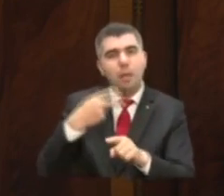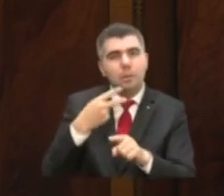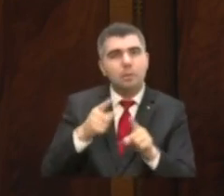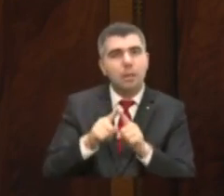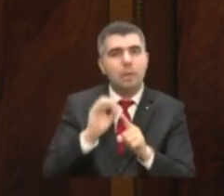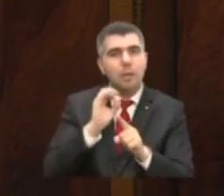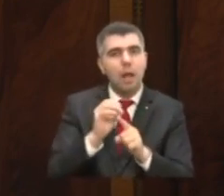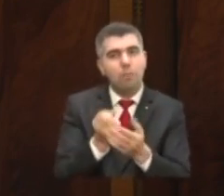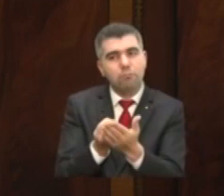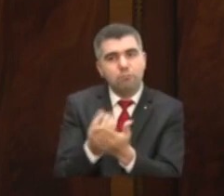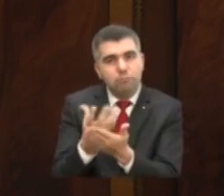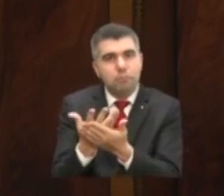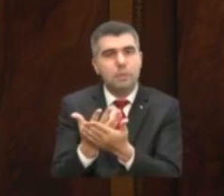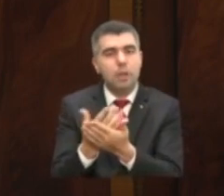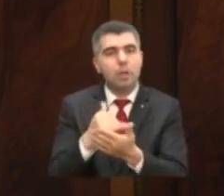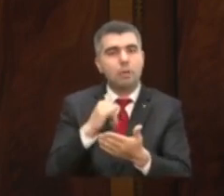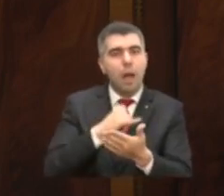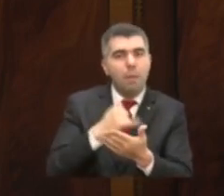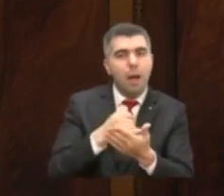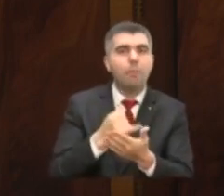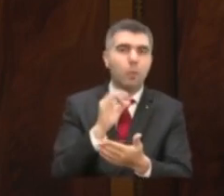الثقة والأمل خصوصا في صفوف الشباب.